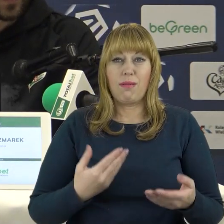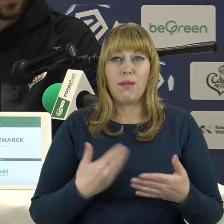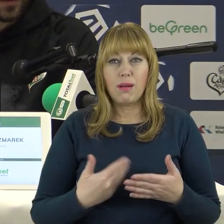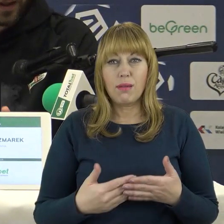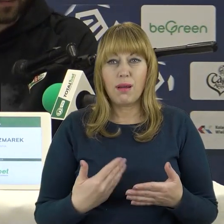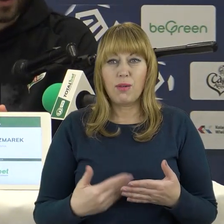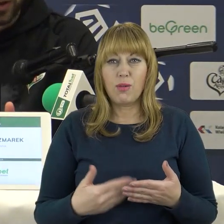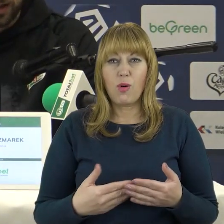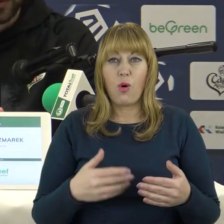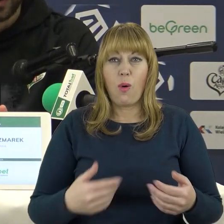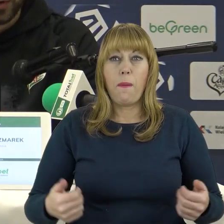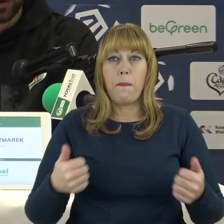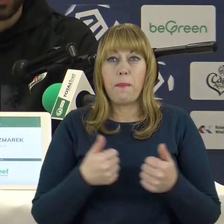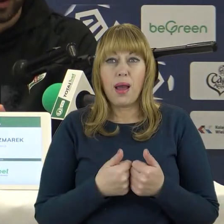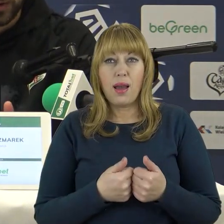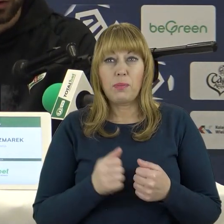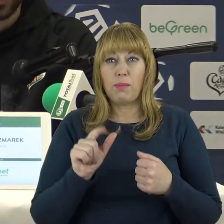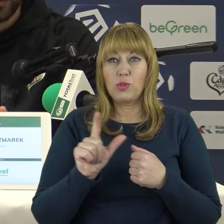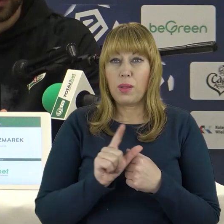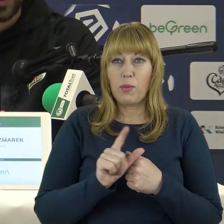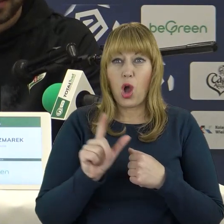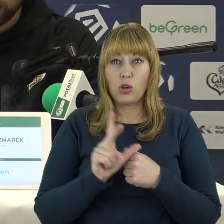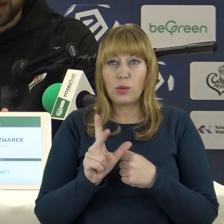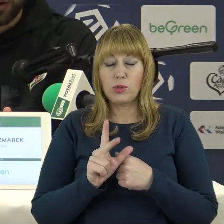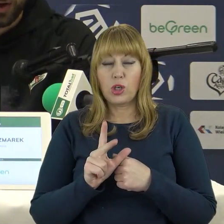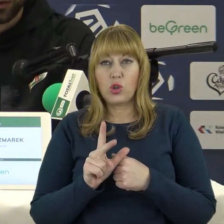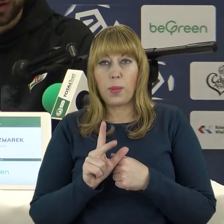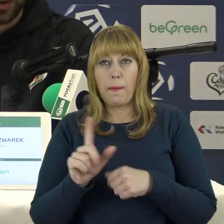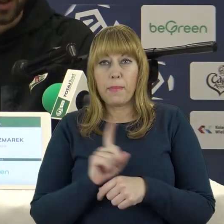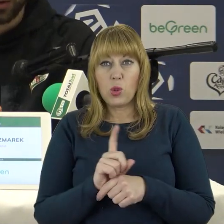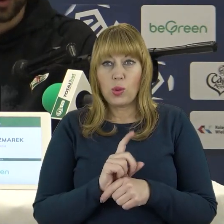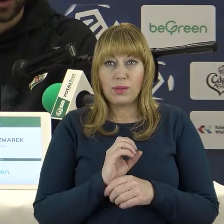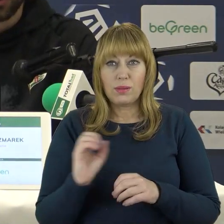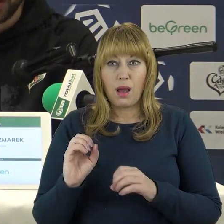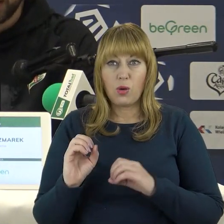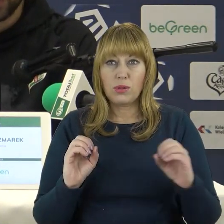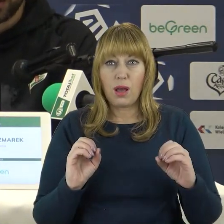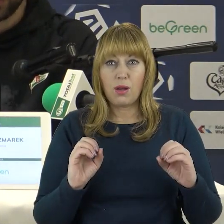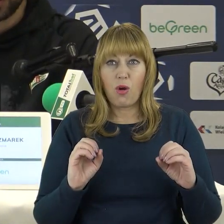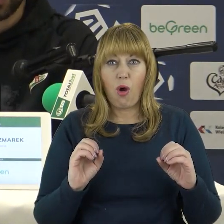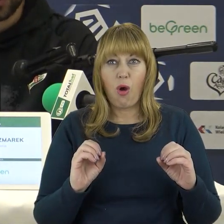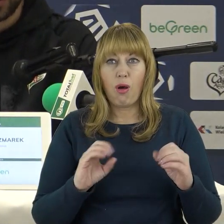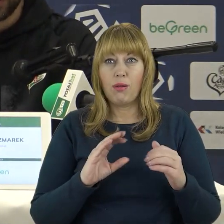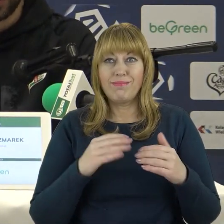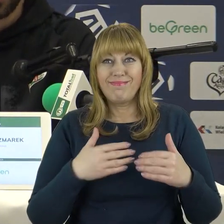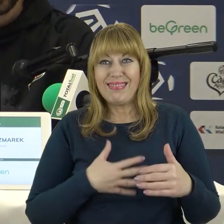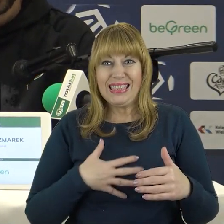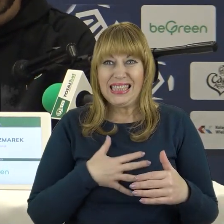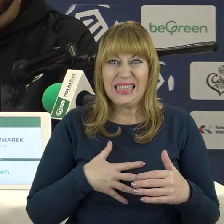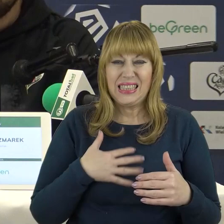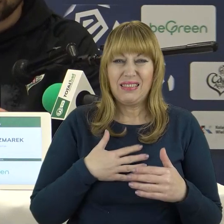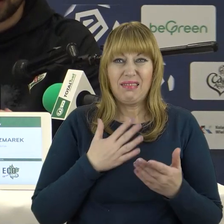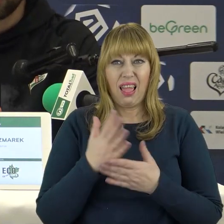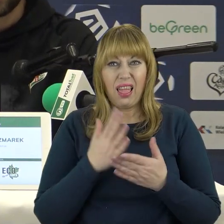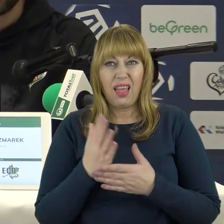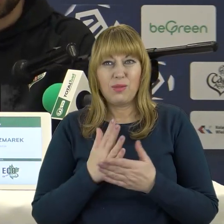I taki mecz nagle w 70. 80. minucie jest 0-0. To się często może skończyć 0-0. się też może, takie mecze